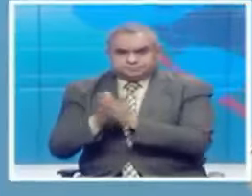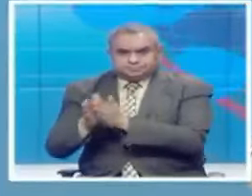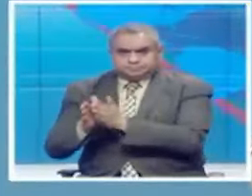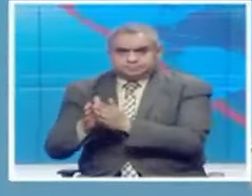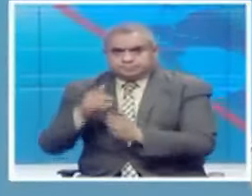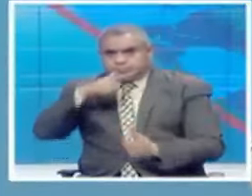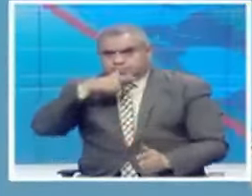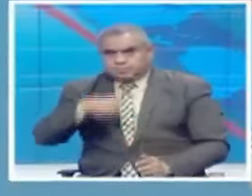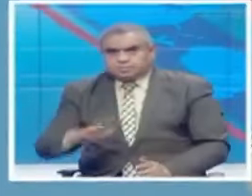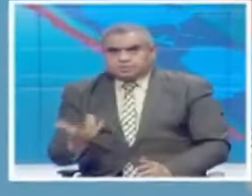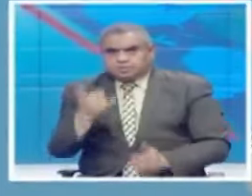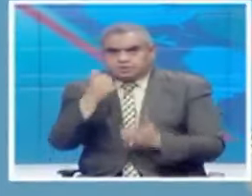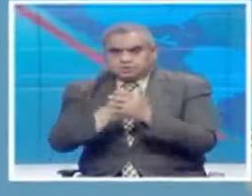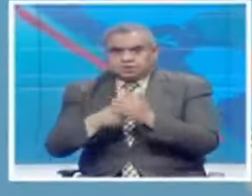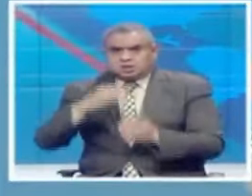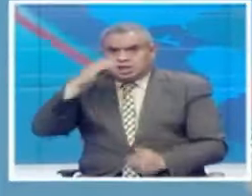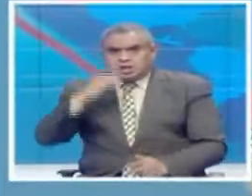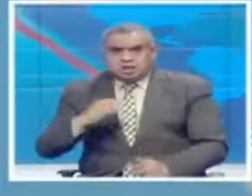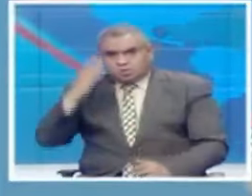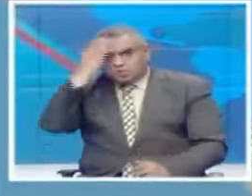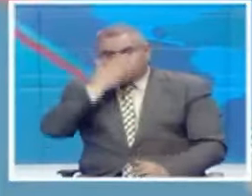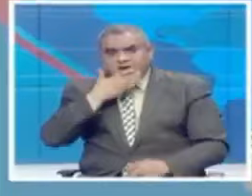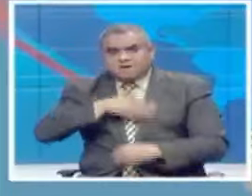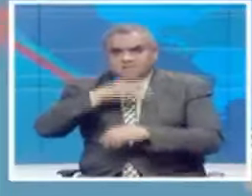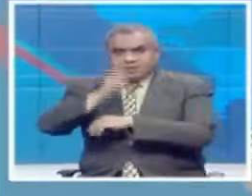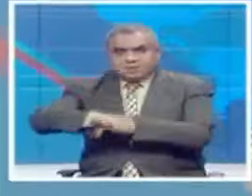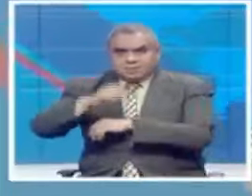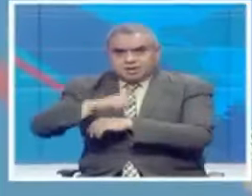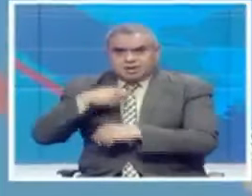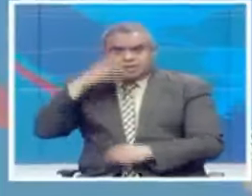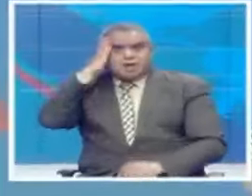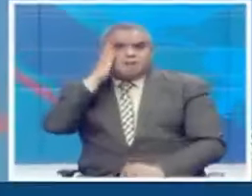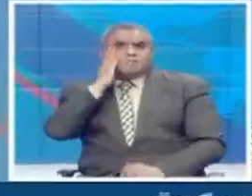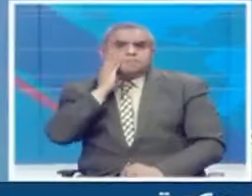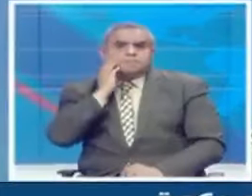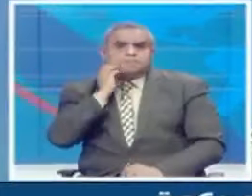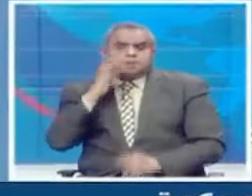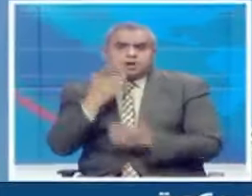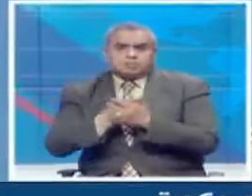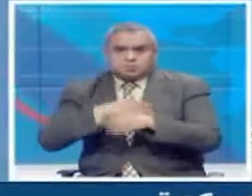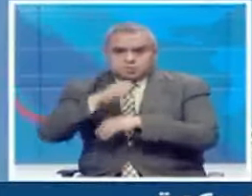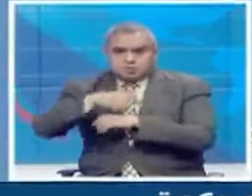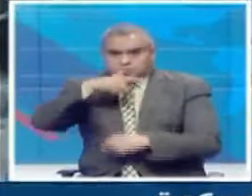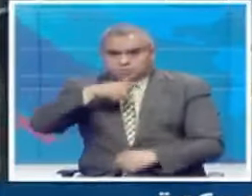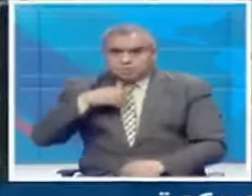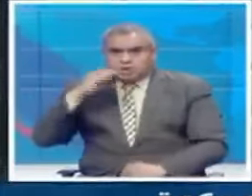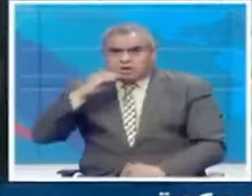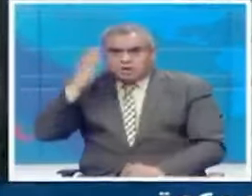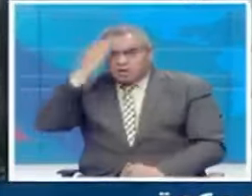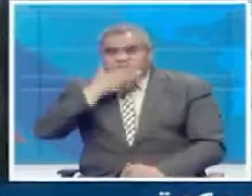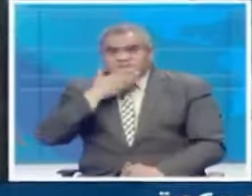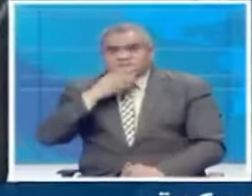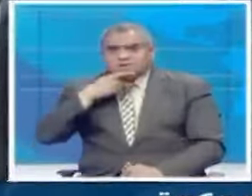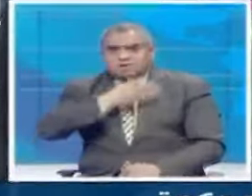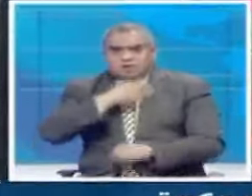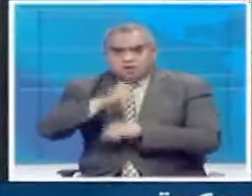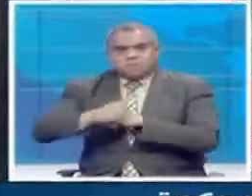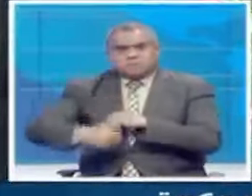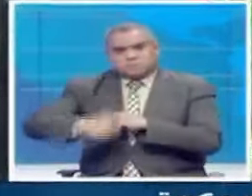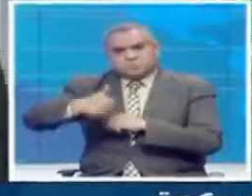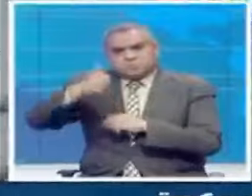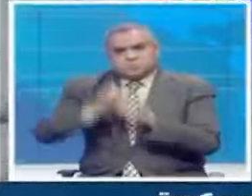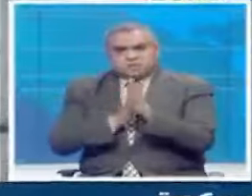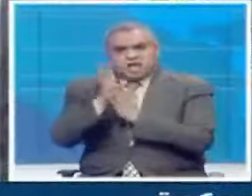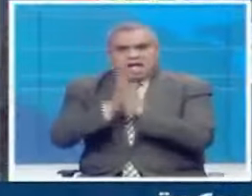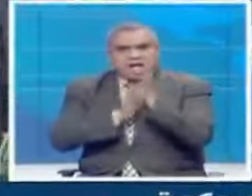من جانبها أشادت جنوب إفريقيا بالحكم الصادر عن محكمة العدل الدولية والقاضي، واعتبرت جنوب إفريقيا الحكم انتصارا